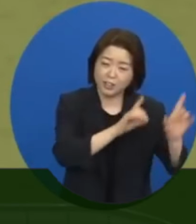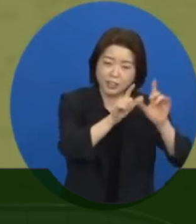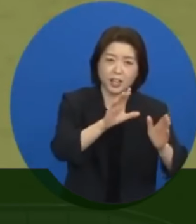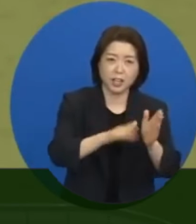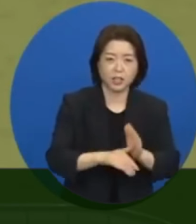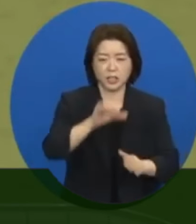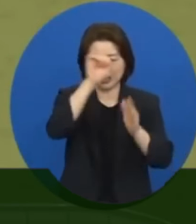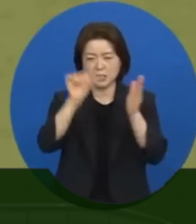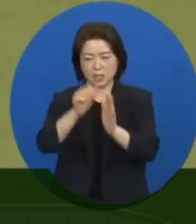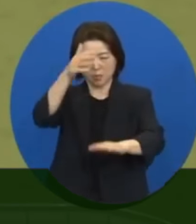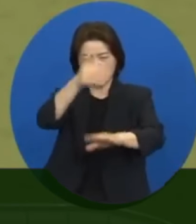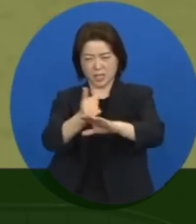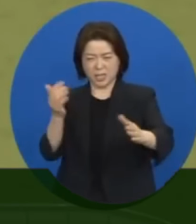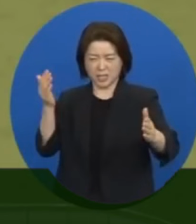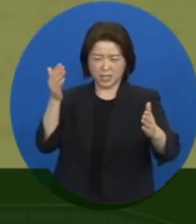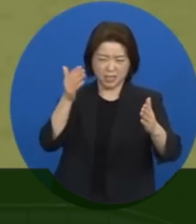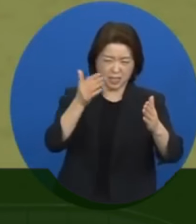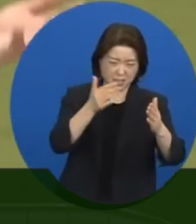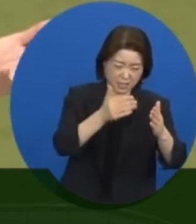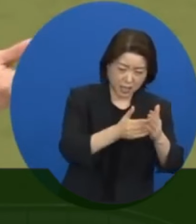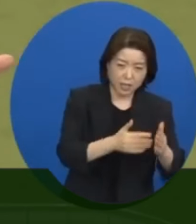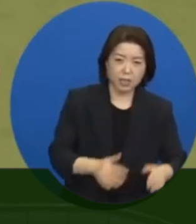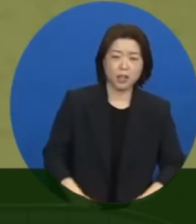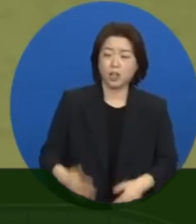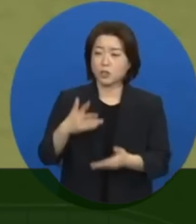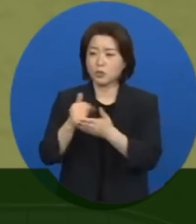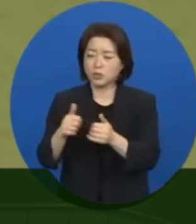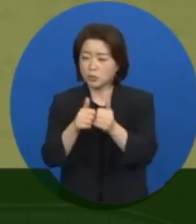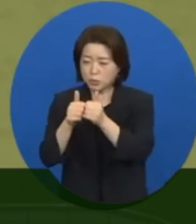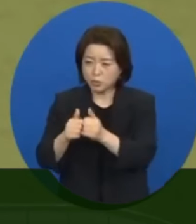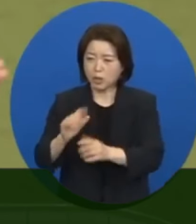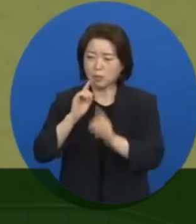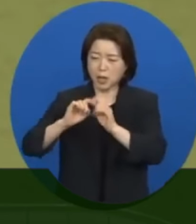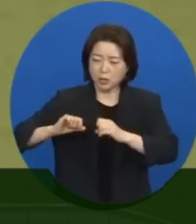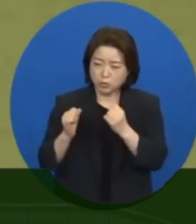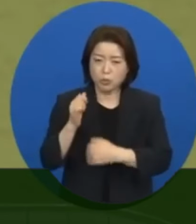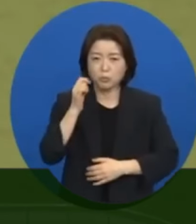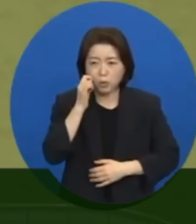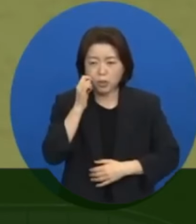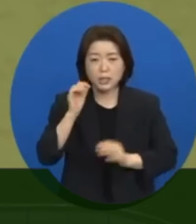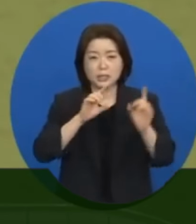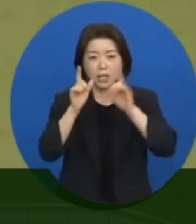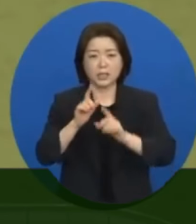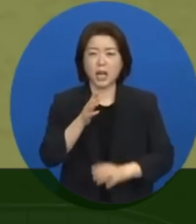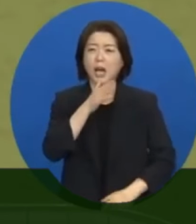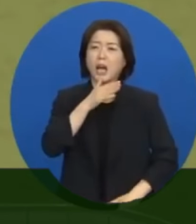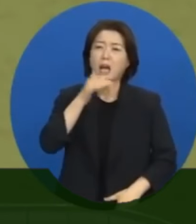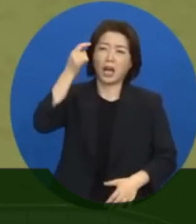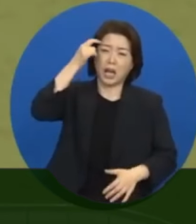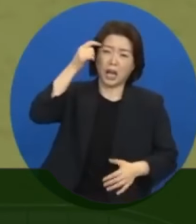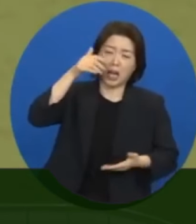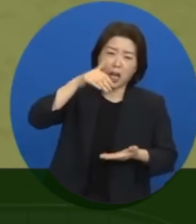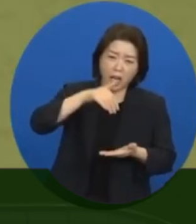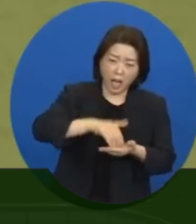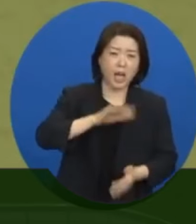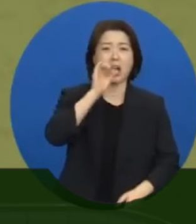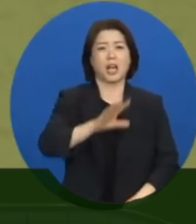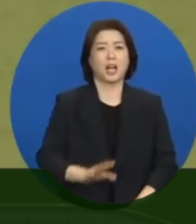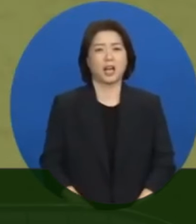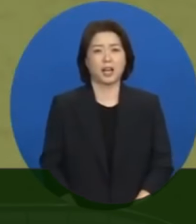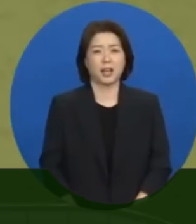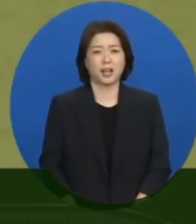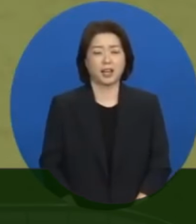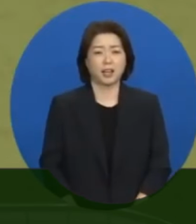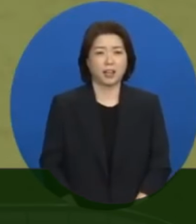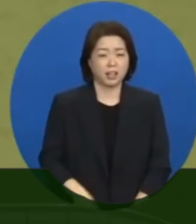때가 주의 말씀에 순종하지 못하고 동행하지 못하고 살았구나 여러분 그렇게 되서는 안 된다는 것입니다 죽음 앞에 섰을 때 여러분들이